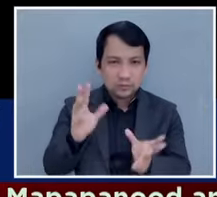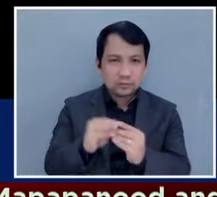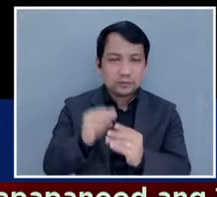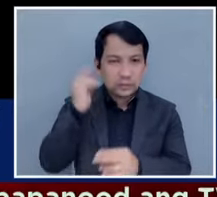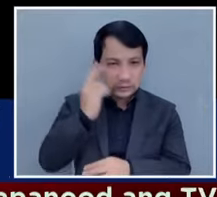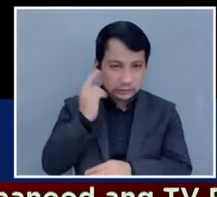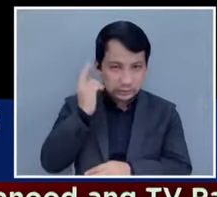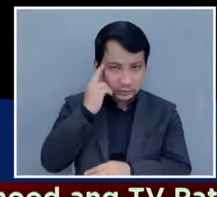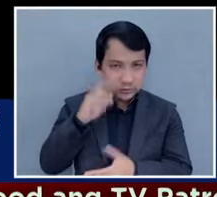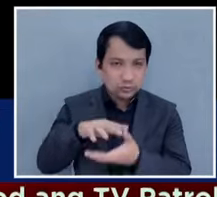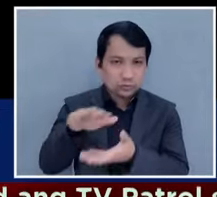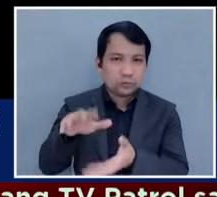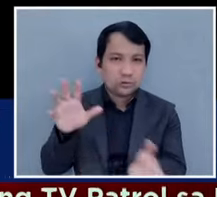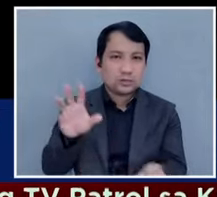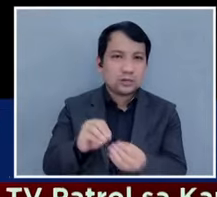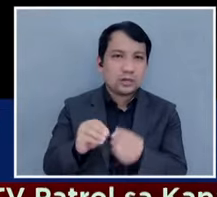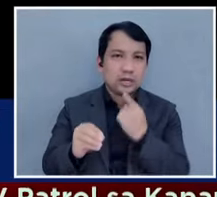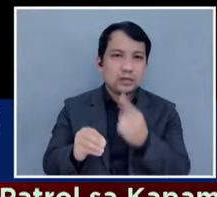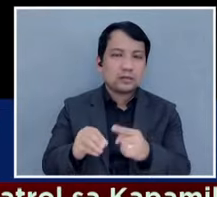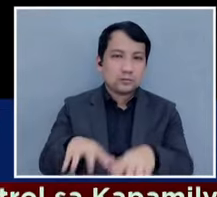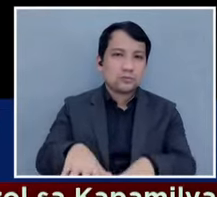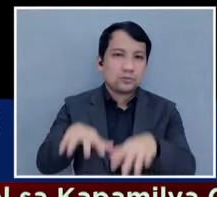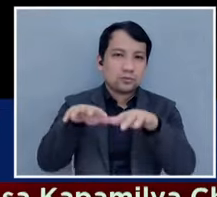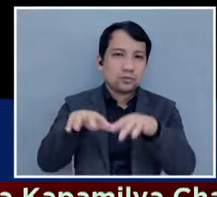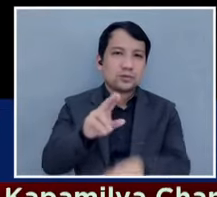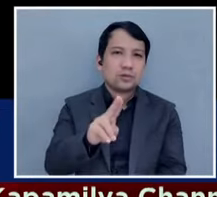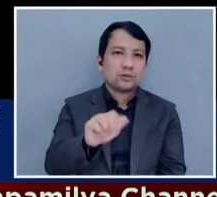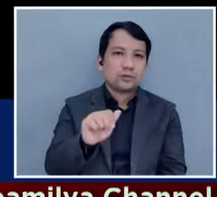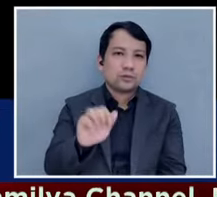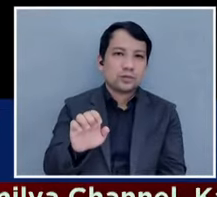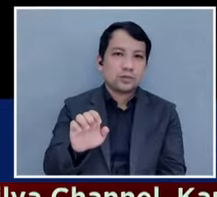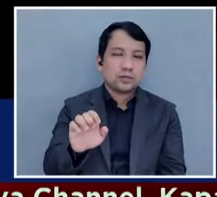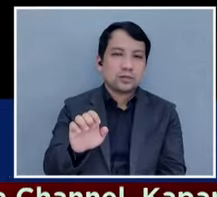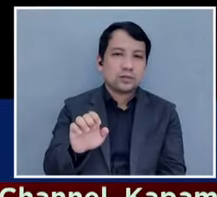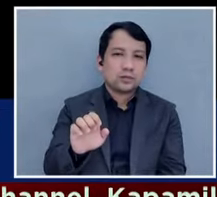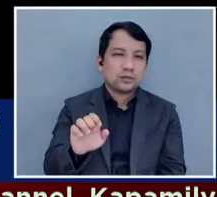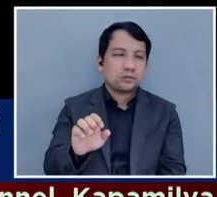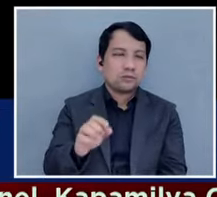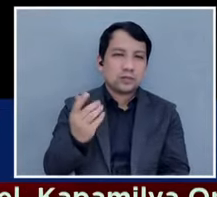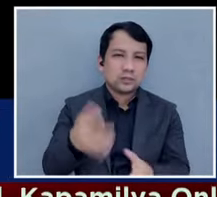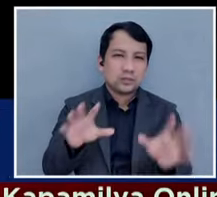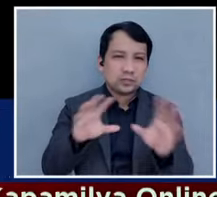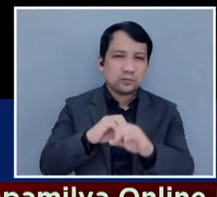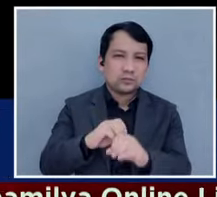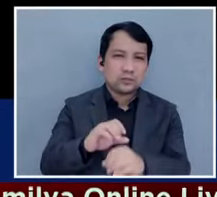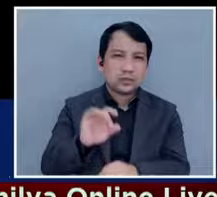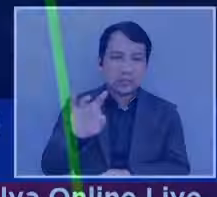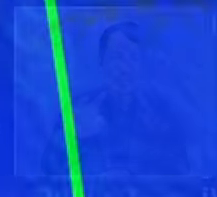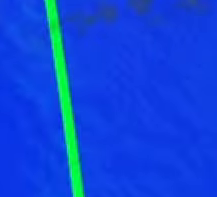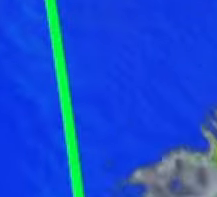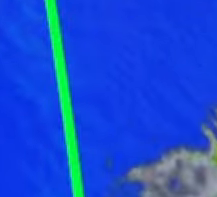ng pinakamalalang pagbaha sa UAE sa loob ng halos 8 dekada.